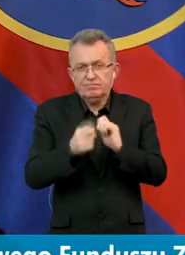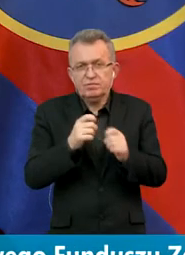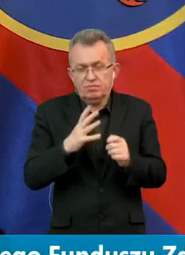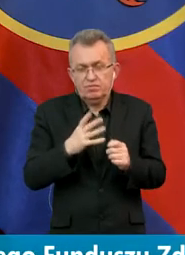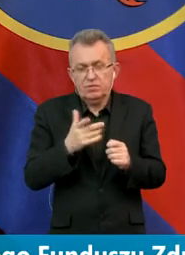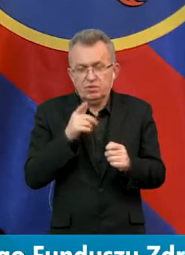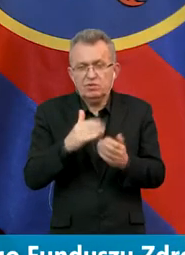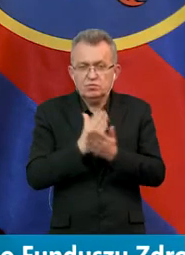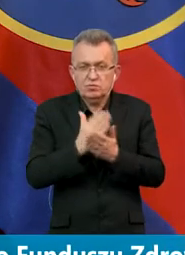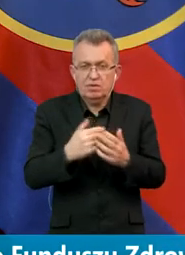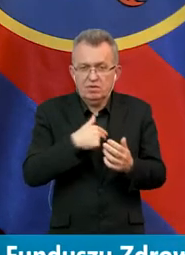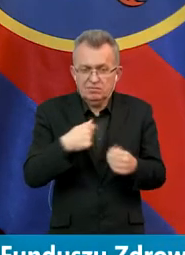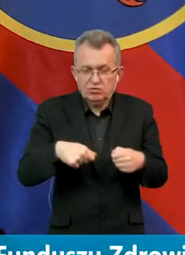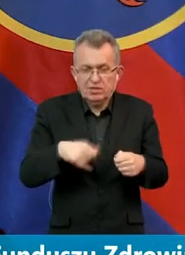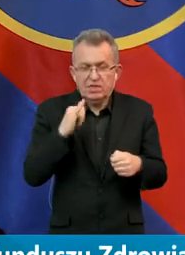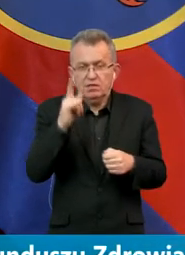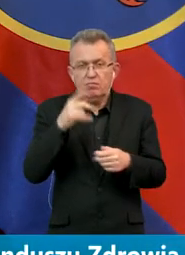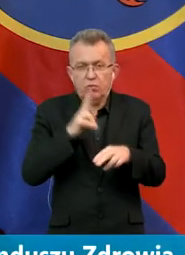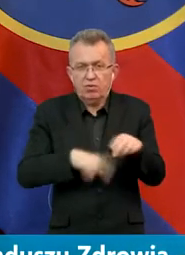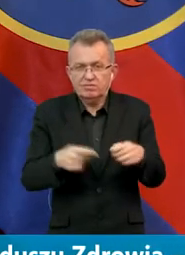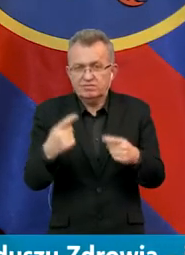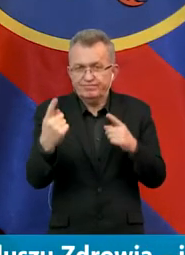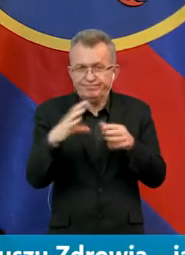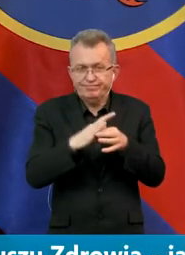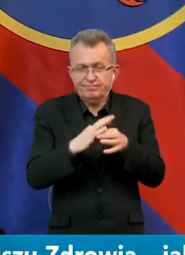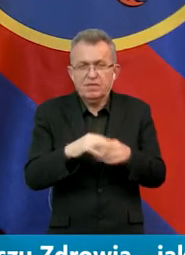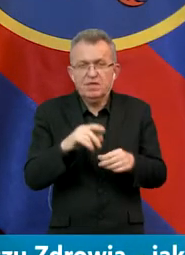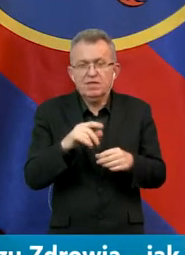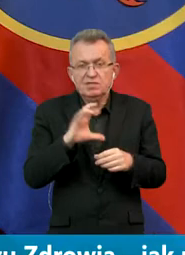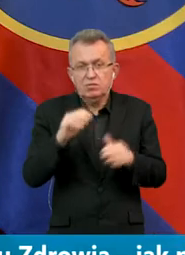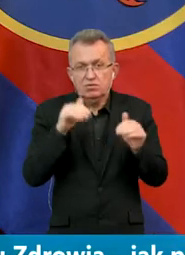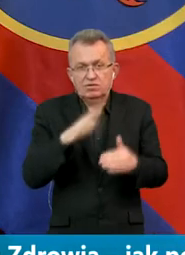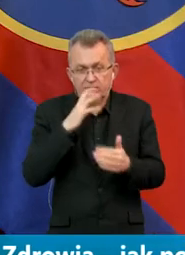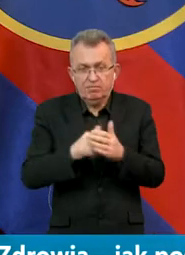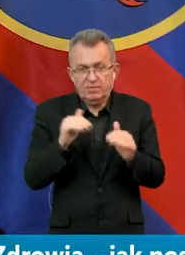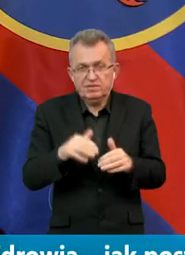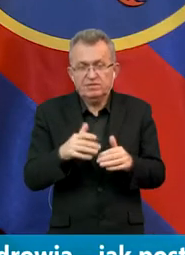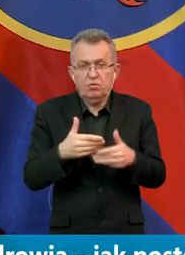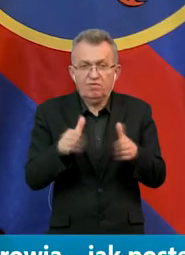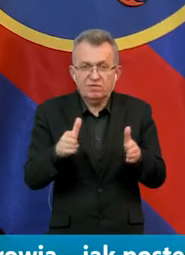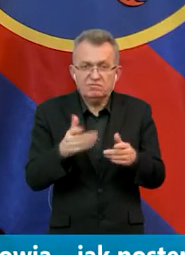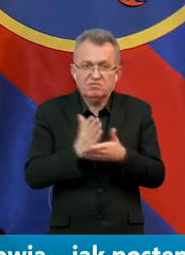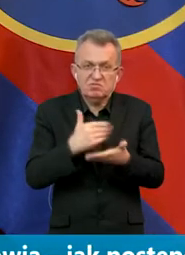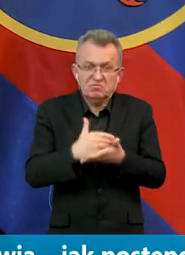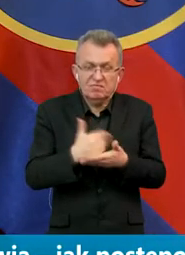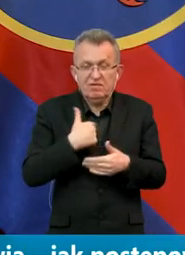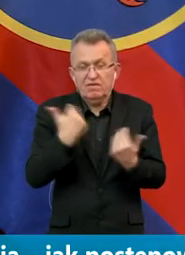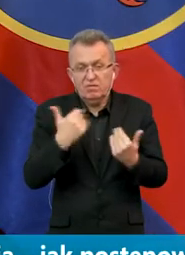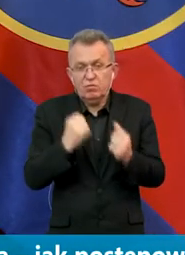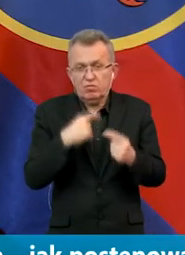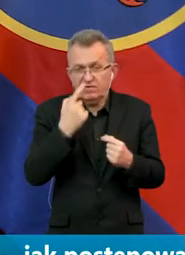funkcjonowało. I to będzie służyło i nam, i zakładom chemicznym, więc korzyść jest podwójna. Czy będzie możliwe ewentualnie częściowe otworzenie? Trudno mi powiedzieć, natomiast na